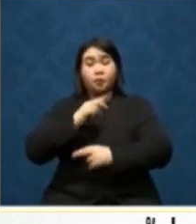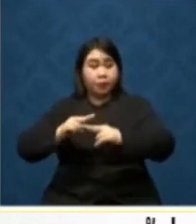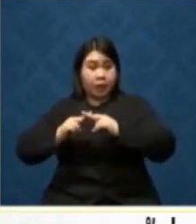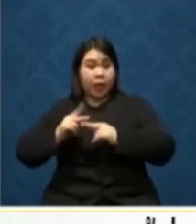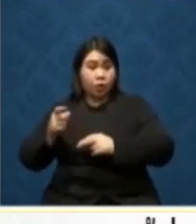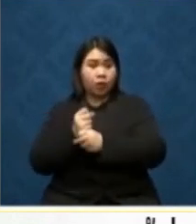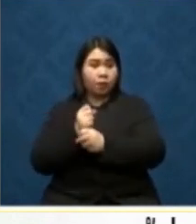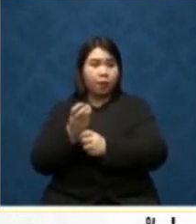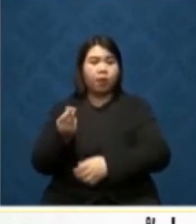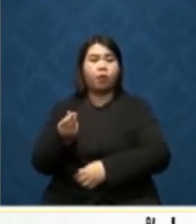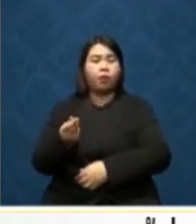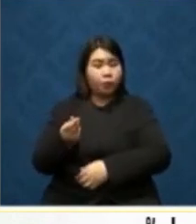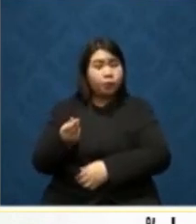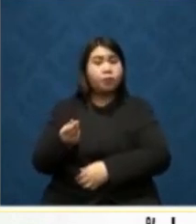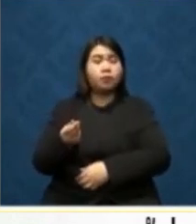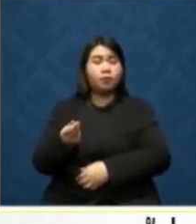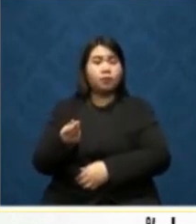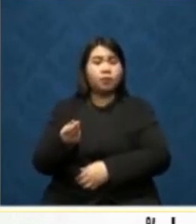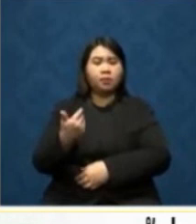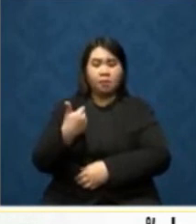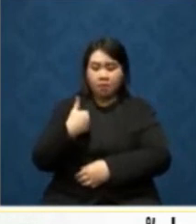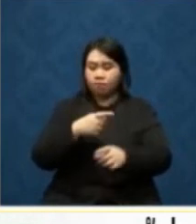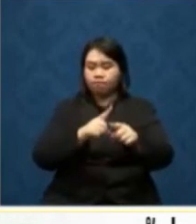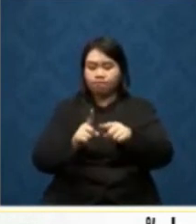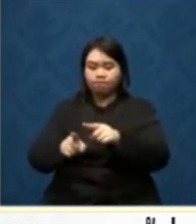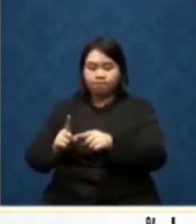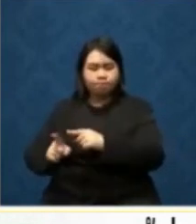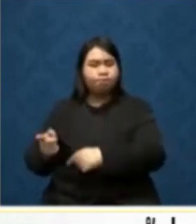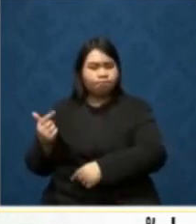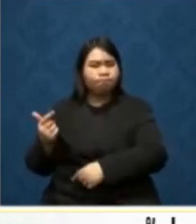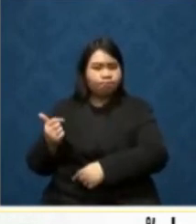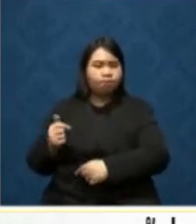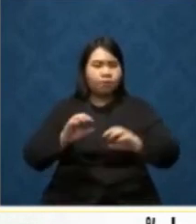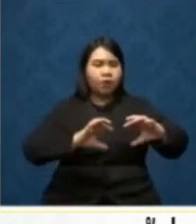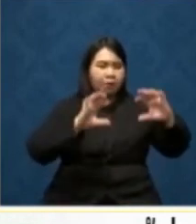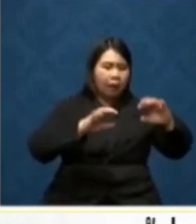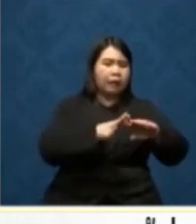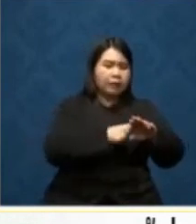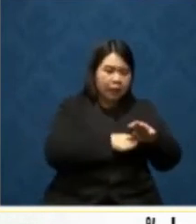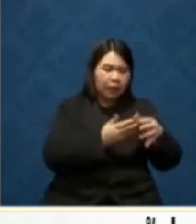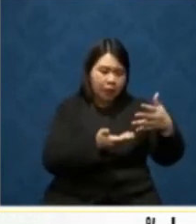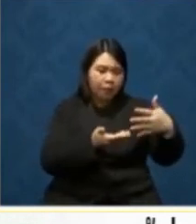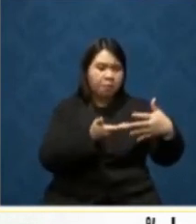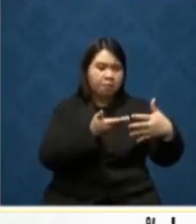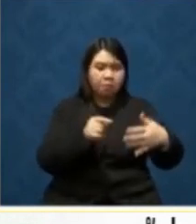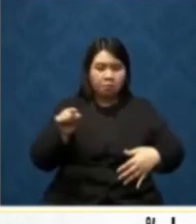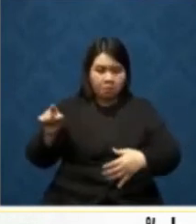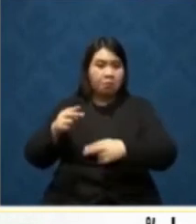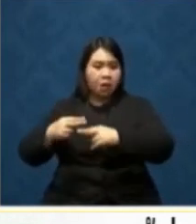จัดการในเรื่องการภายในเพระถ้าเอกชนดำเนินการเร็วขึ้น